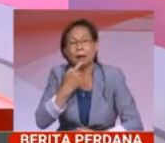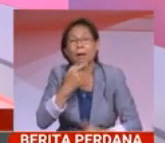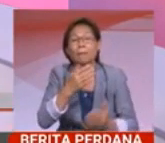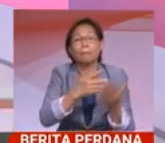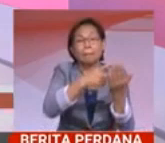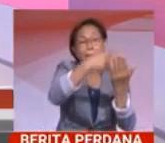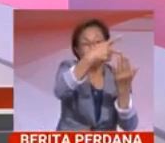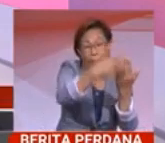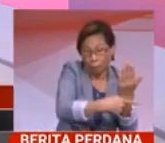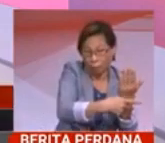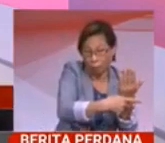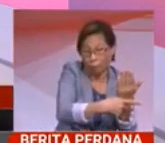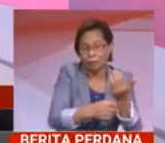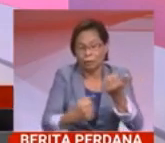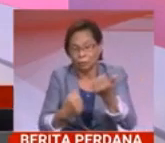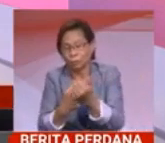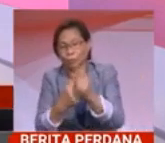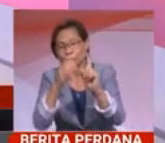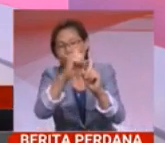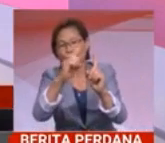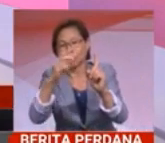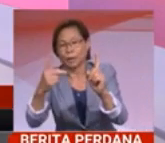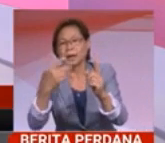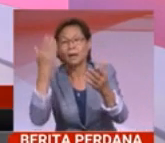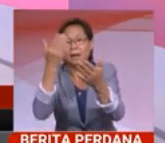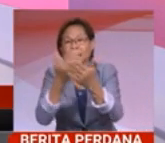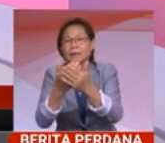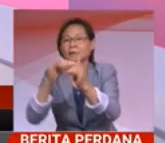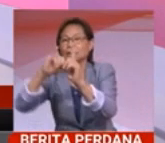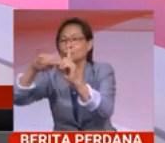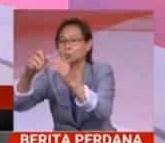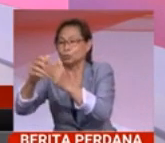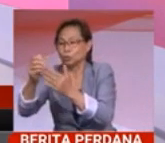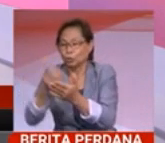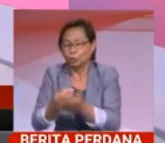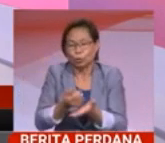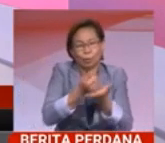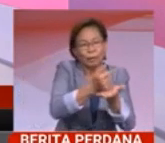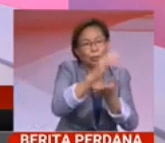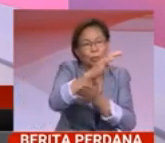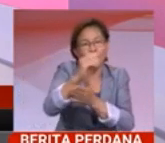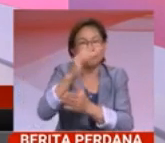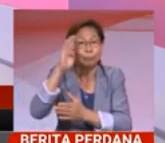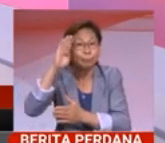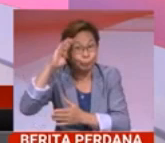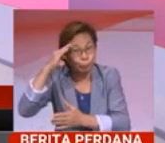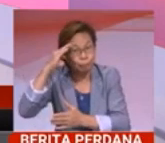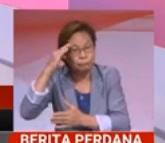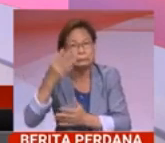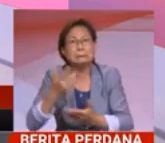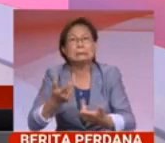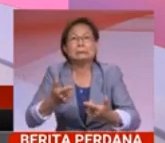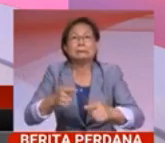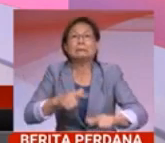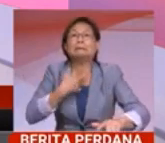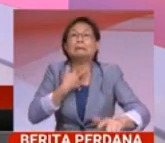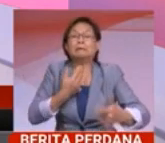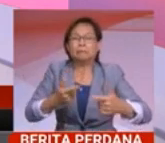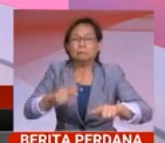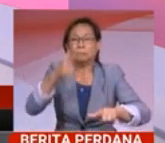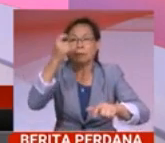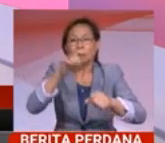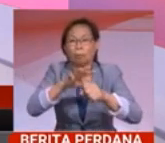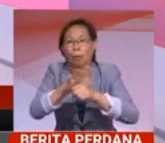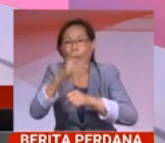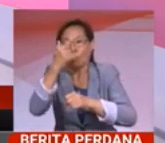menawarkan pembiayaan antara 100.000 hingga 1juta ringgit bagi membantu syariah bumiputera yang tercetak akibat kovix